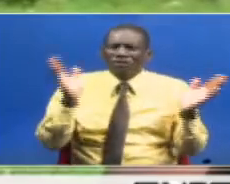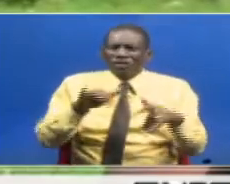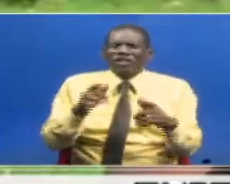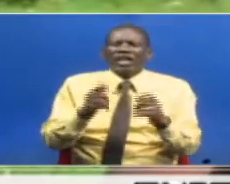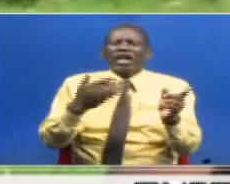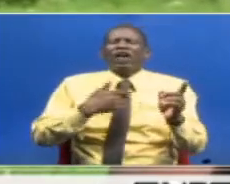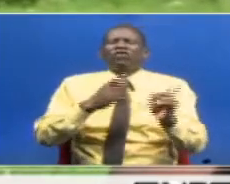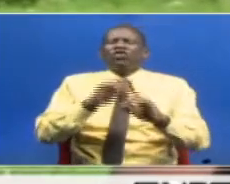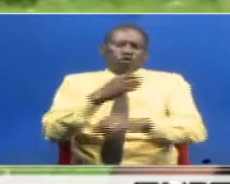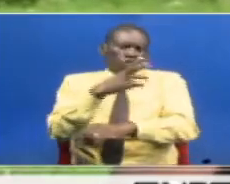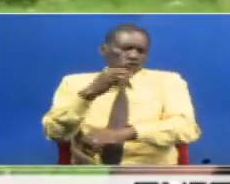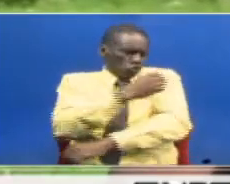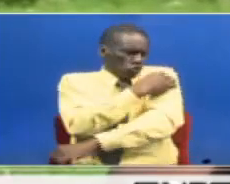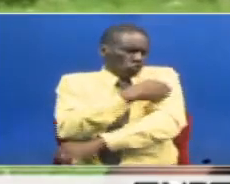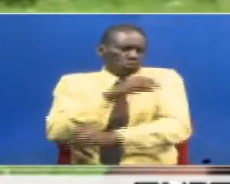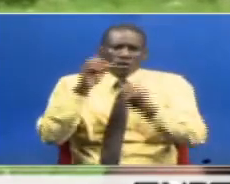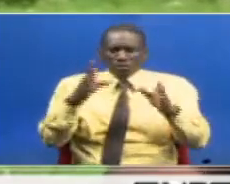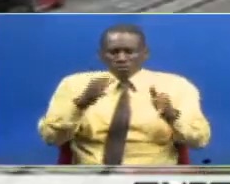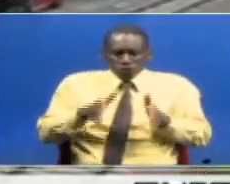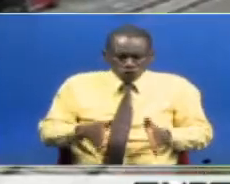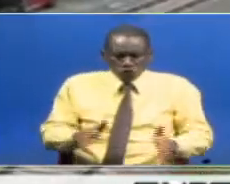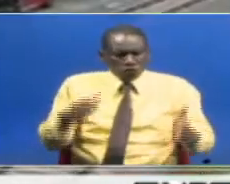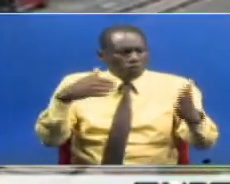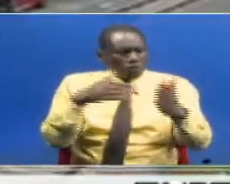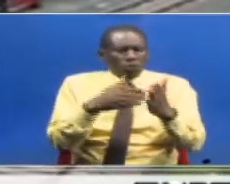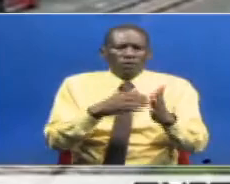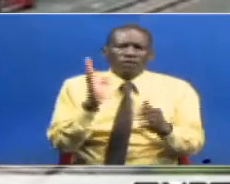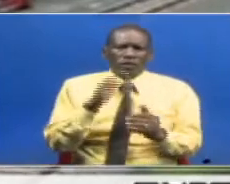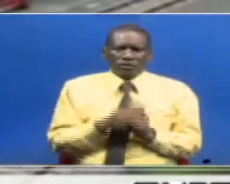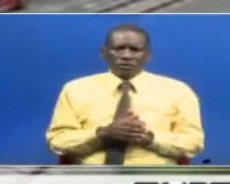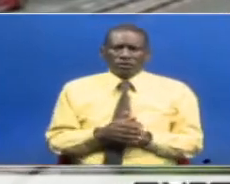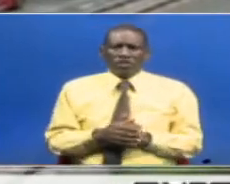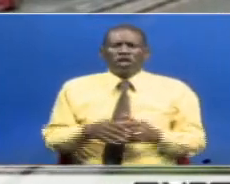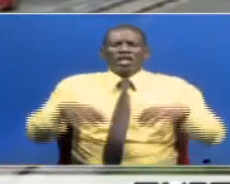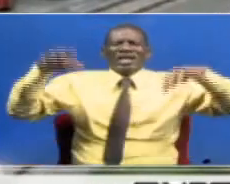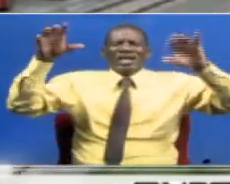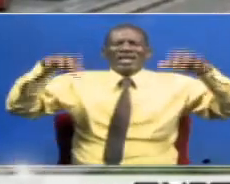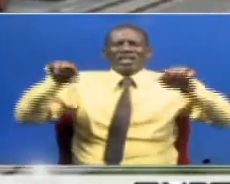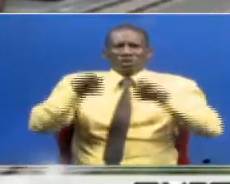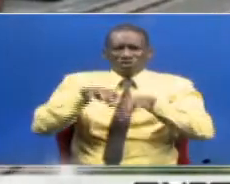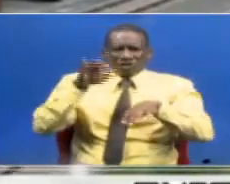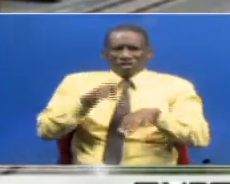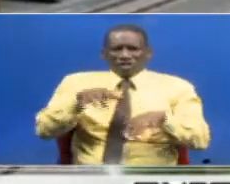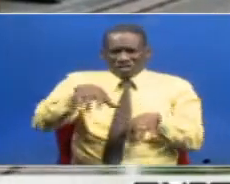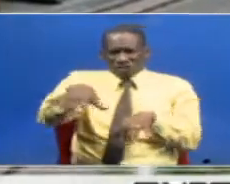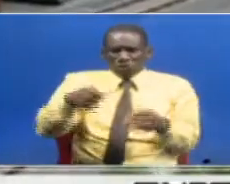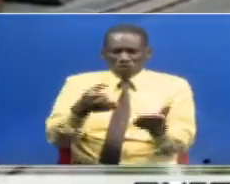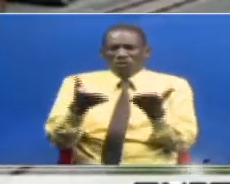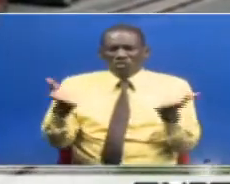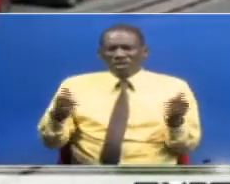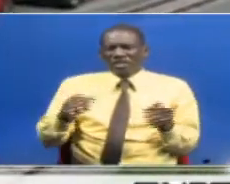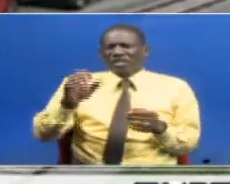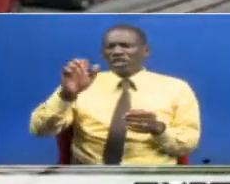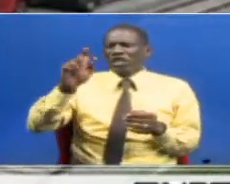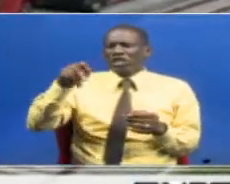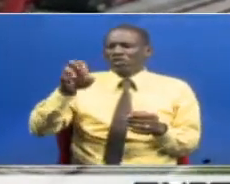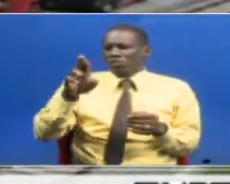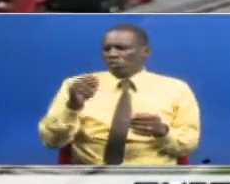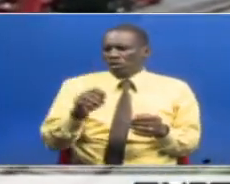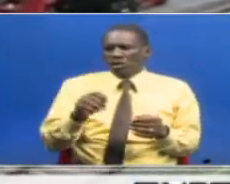kwa sababu hizi barabara zimekatika. Kadhalika mvua hiyo pia imetatiza usafirishaji wa mizigo bandarini, shirika la